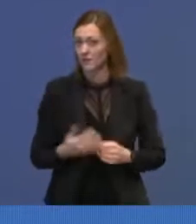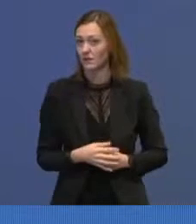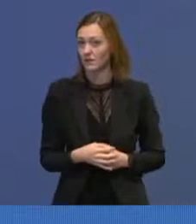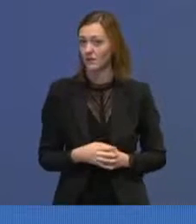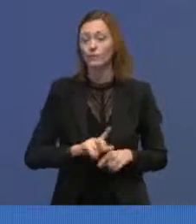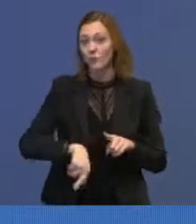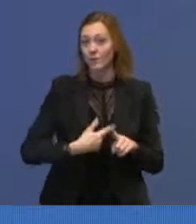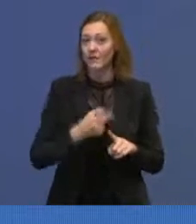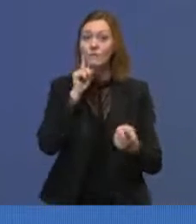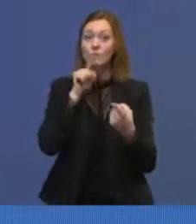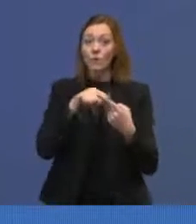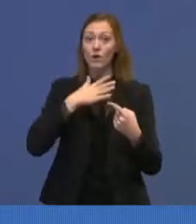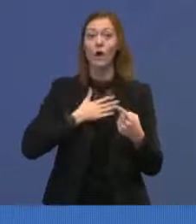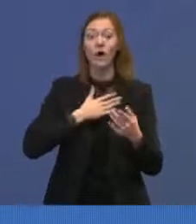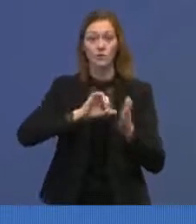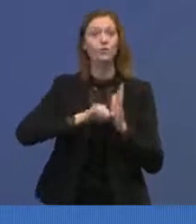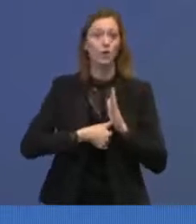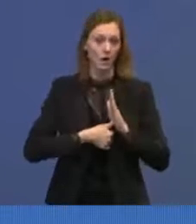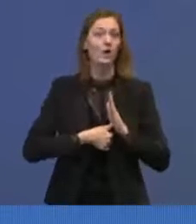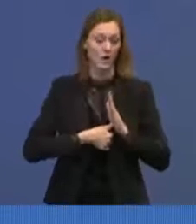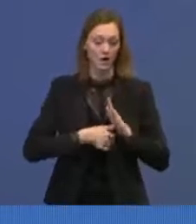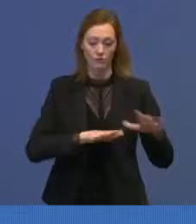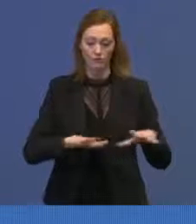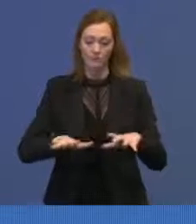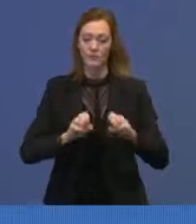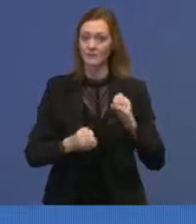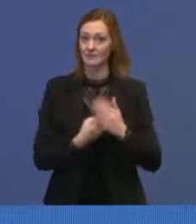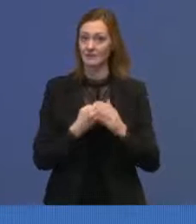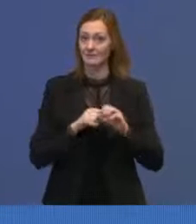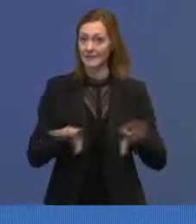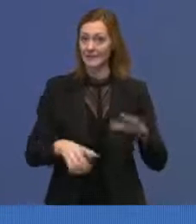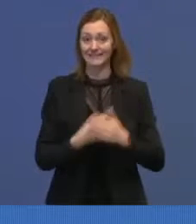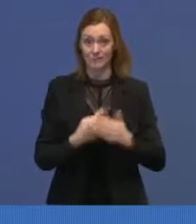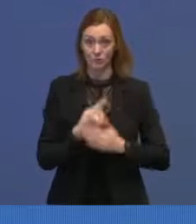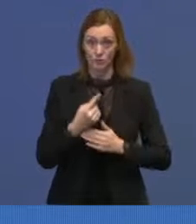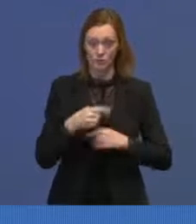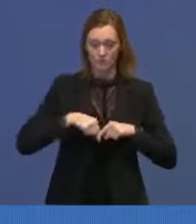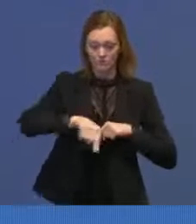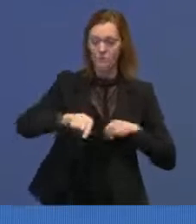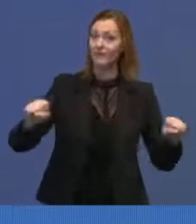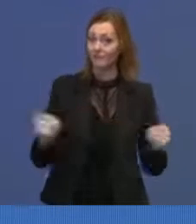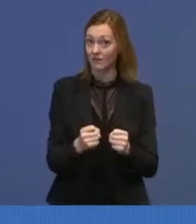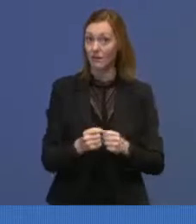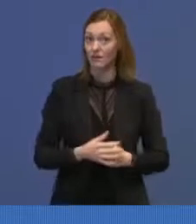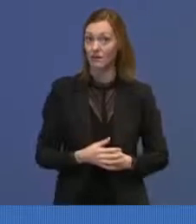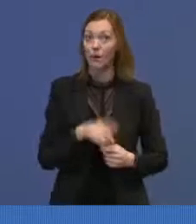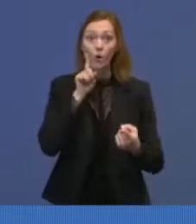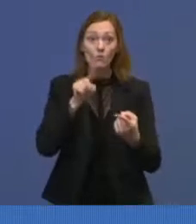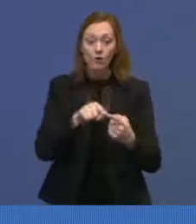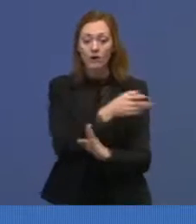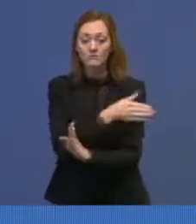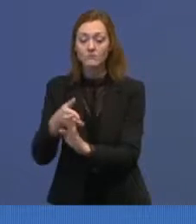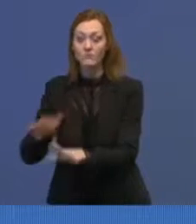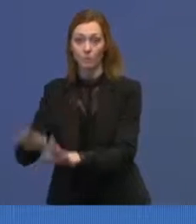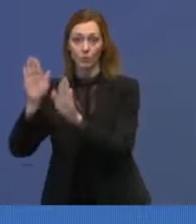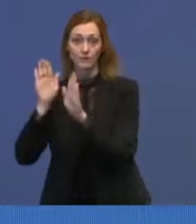mar kale waxaa yoolku yahay in xilliga qaboobaha la xakameeyo isqaadsiinta cudurka waxaana hadafku yahay in marka la gaadho